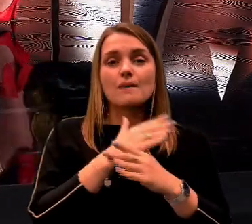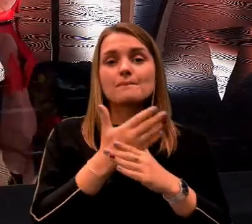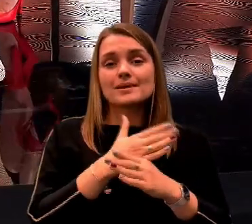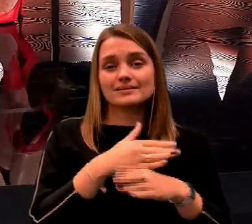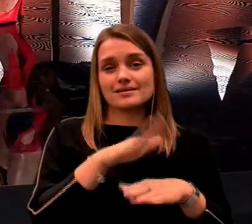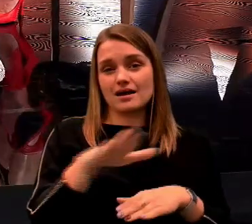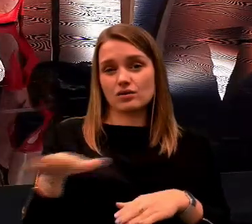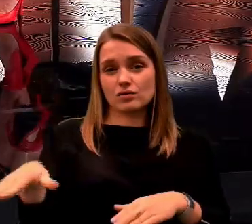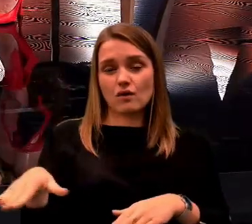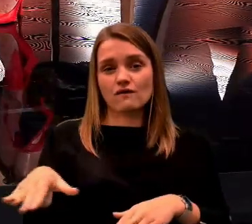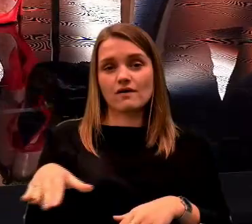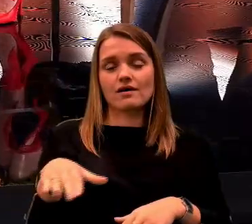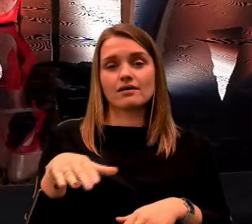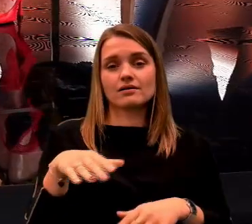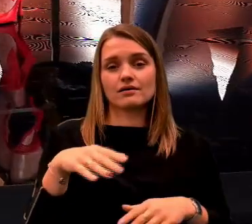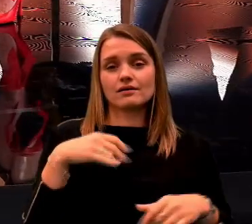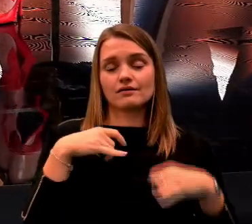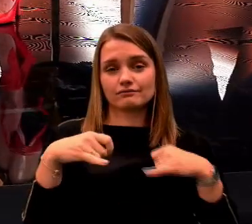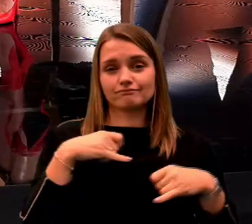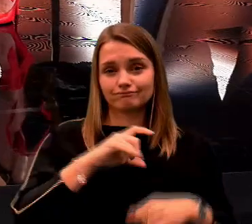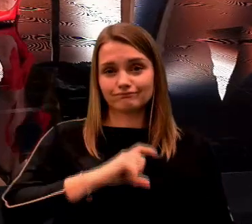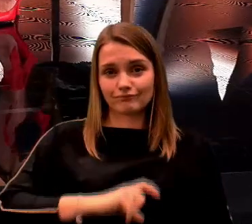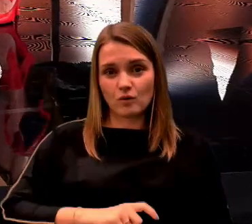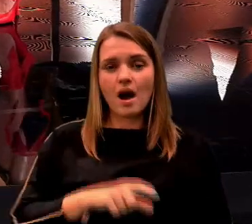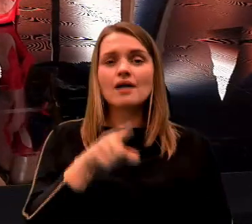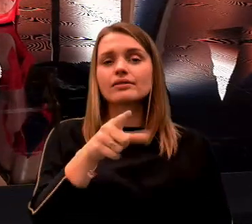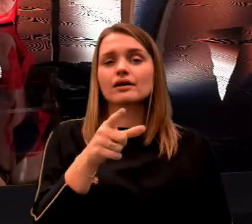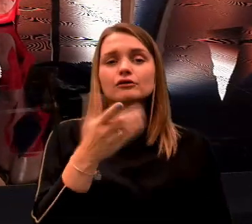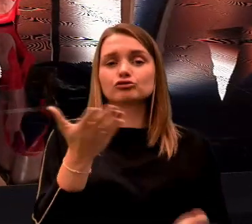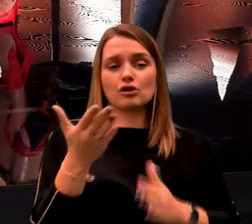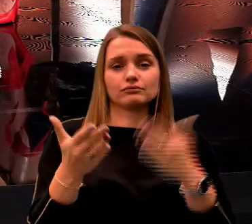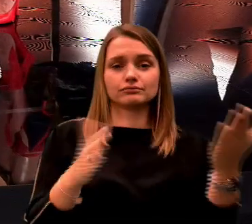jesteście bardziej turkusowi, czy macie jakieś miejsca folwarczne?